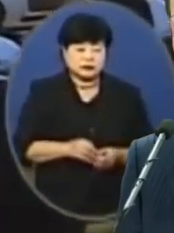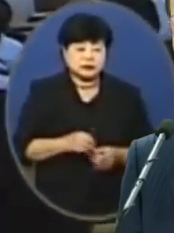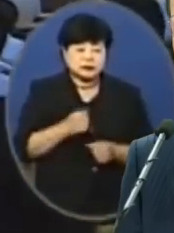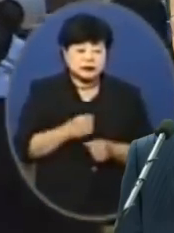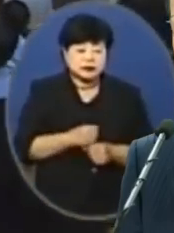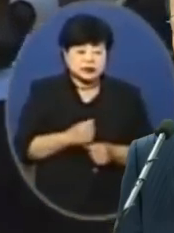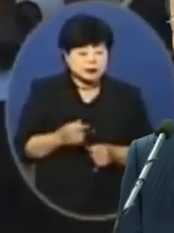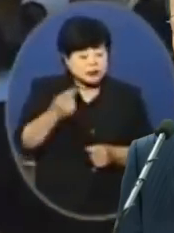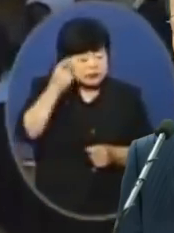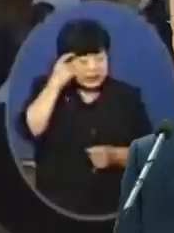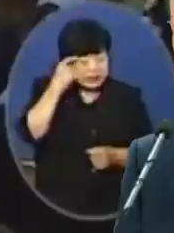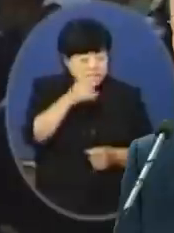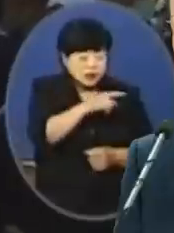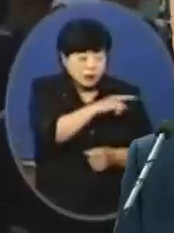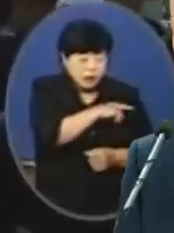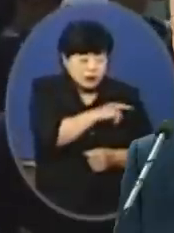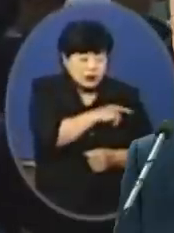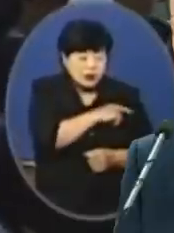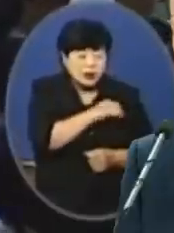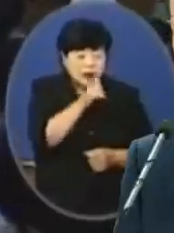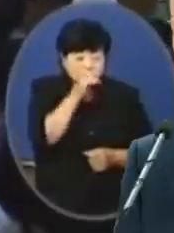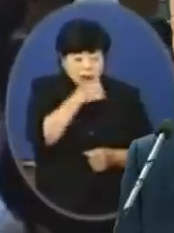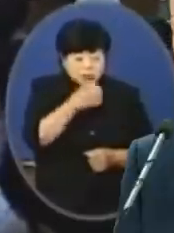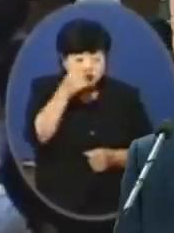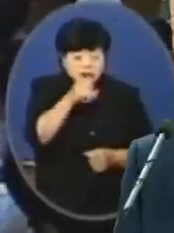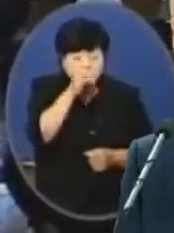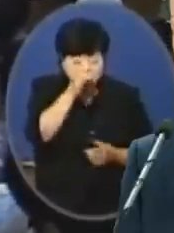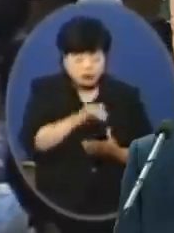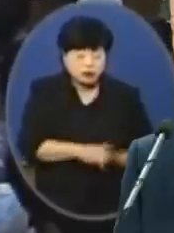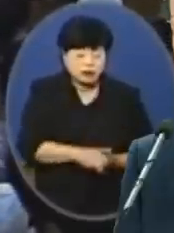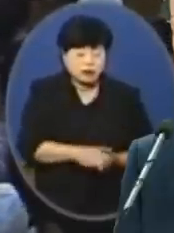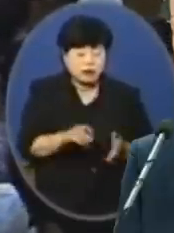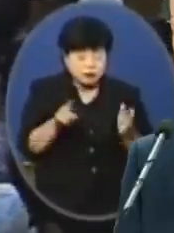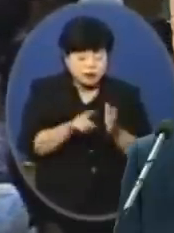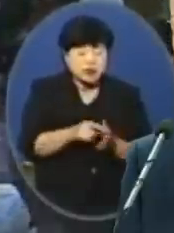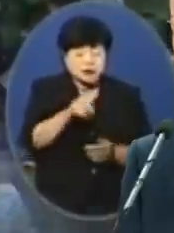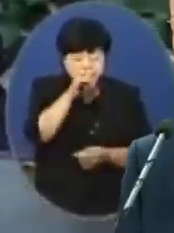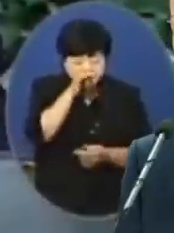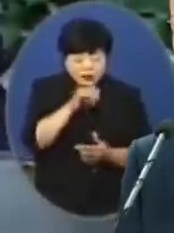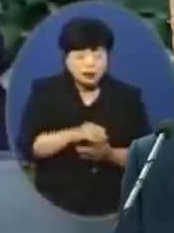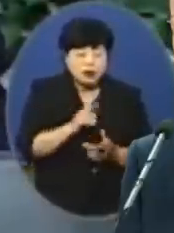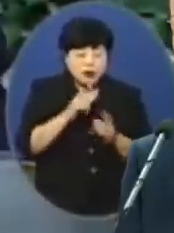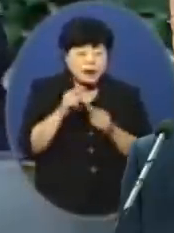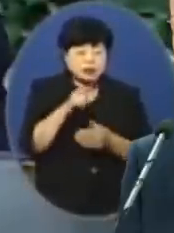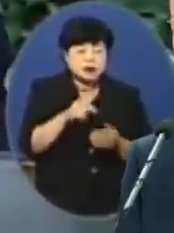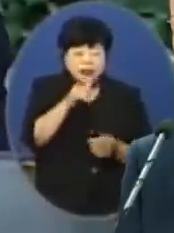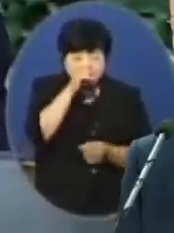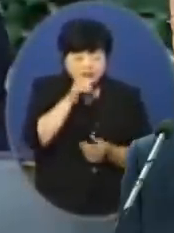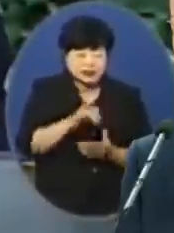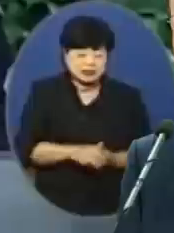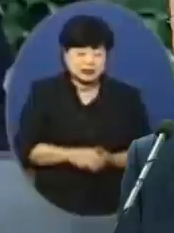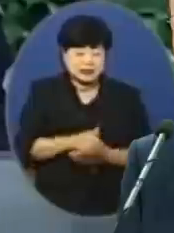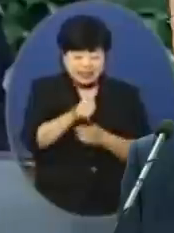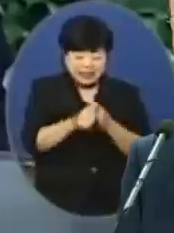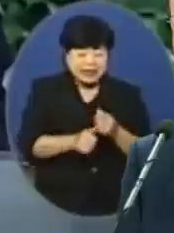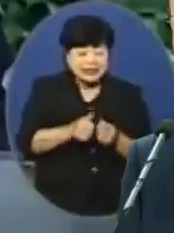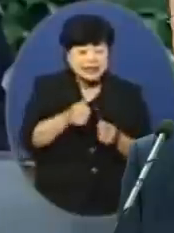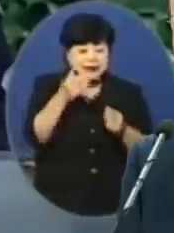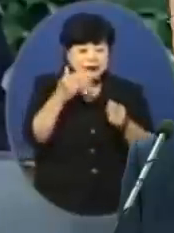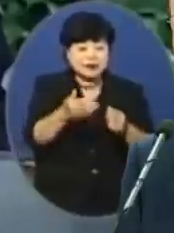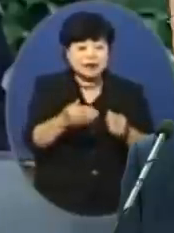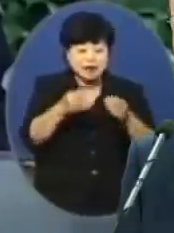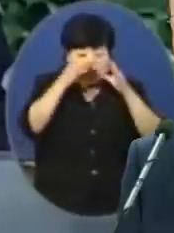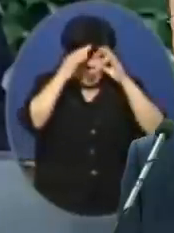생각에서 먼저 있었고 꿈속에 있었고 믿음에 있었고 말 속에 있던 것이 하나님이